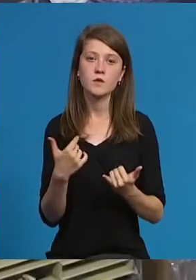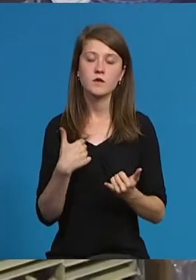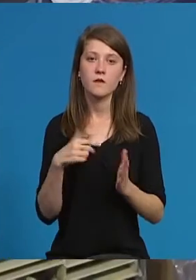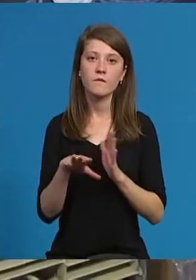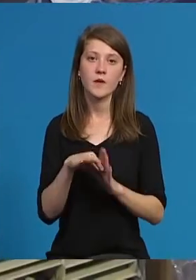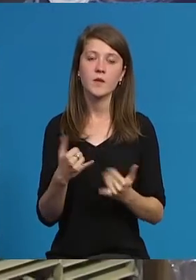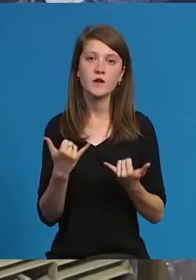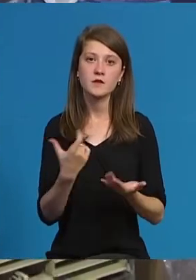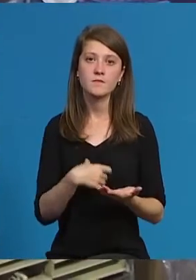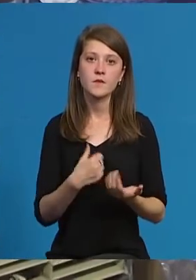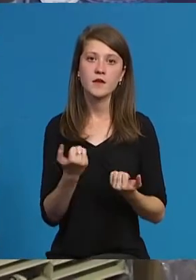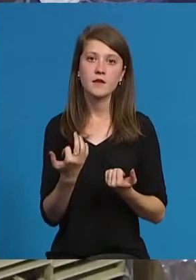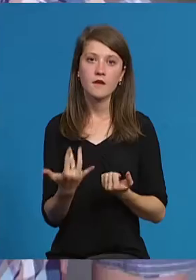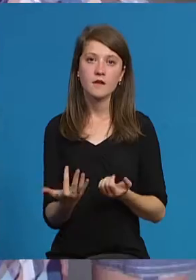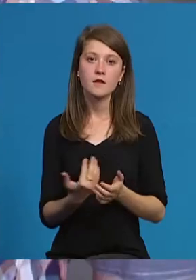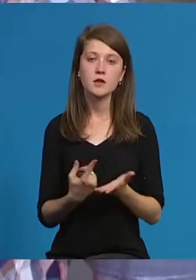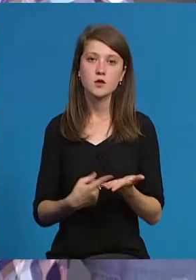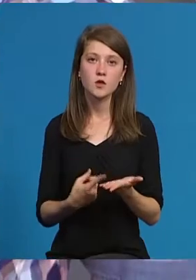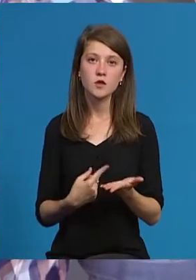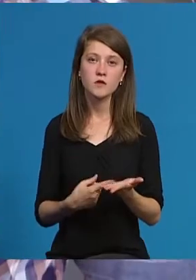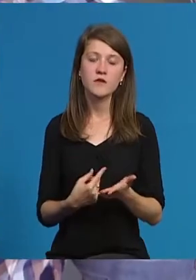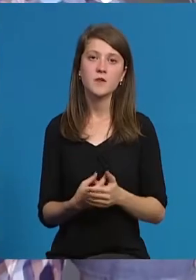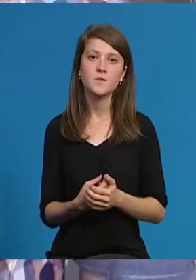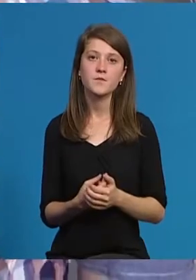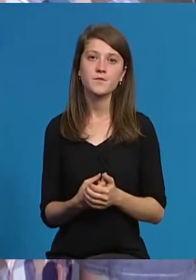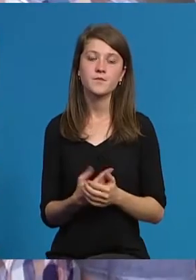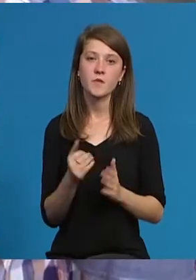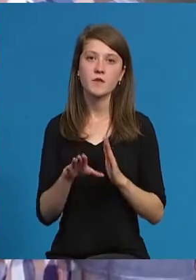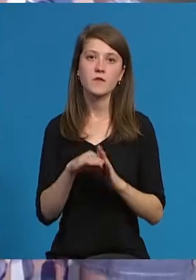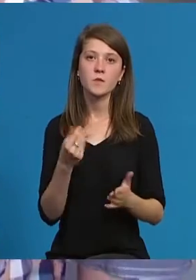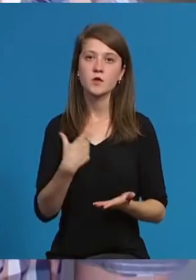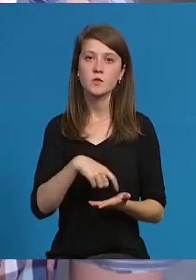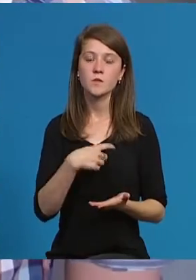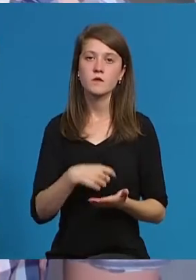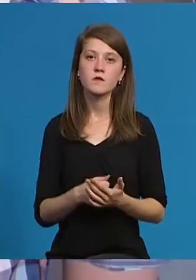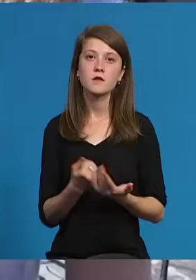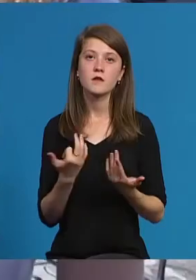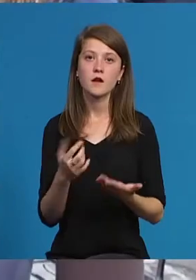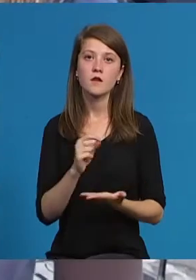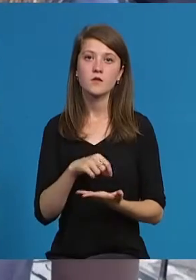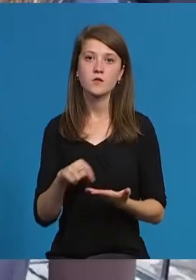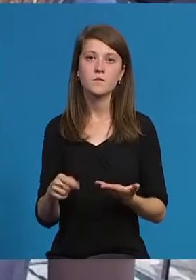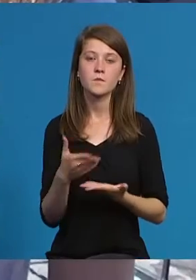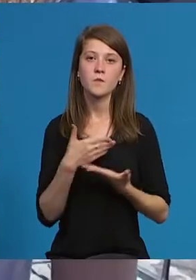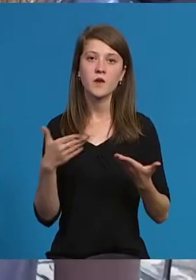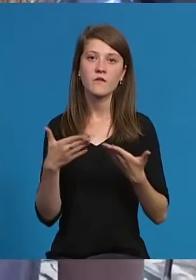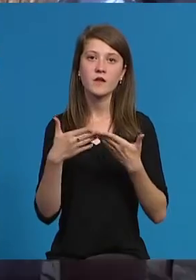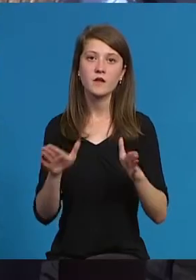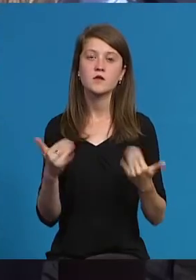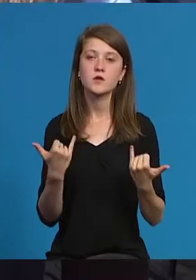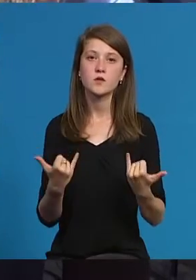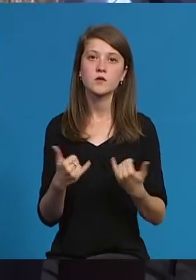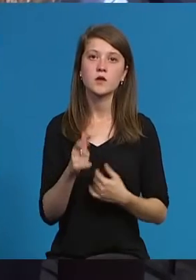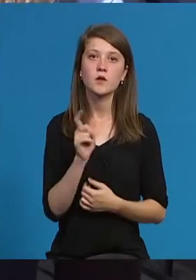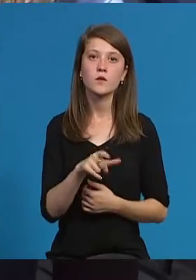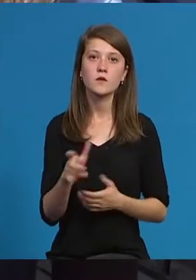себе декілька зошитів та вибрав собі декілька ручок. Ми відкрилися сьогодні,